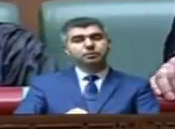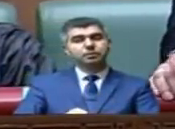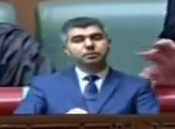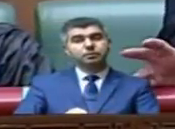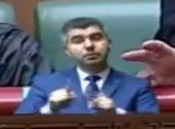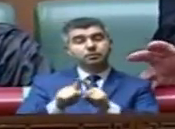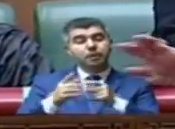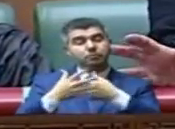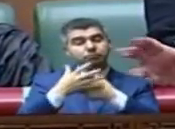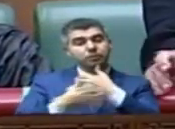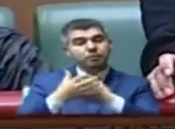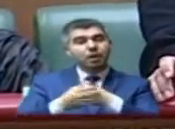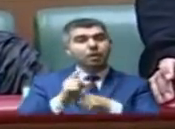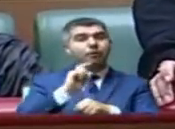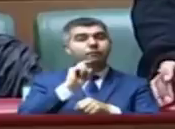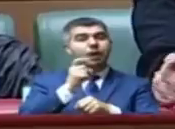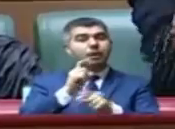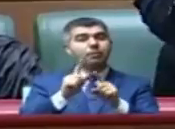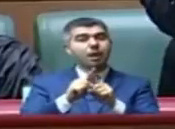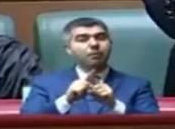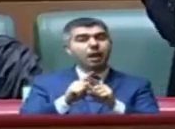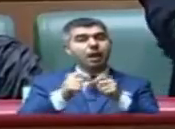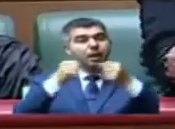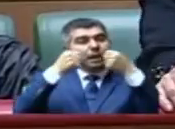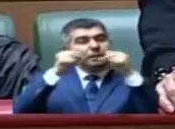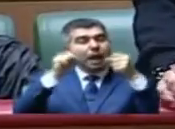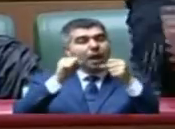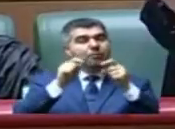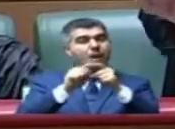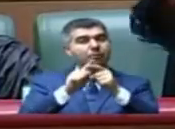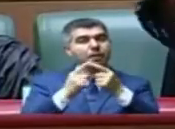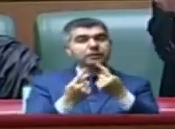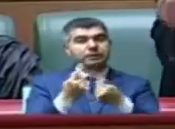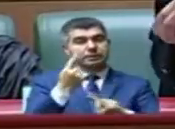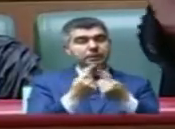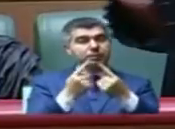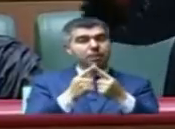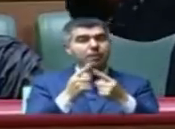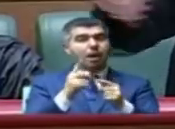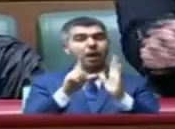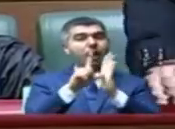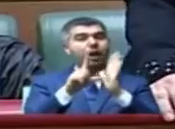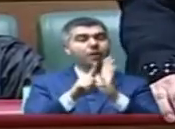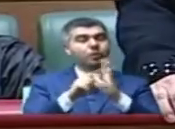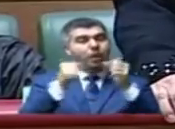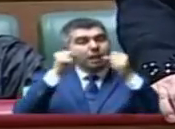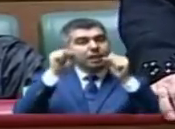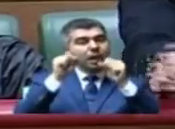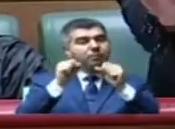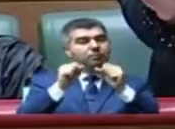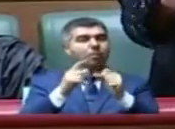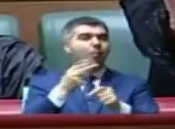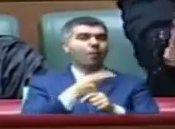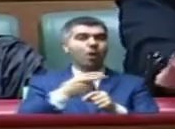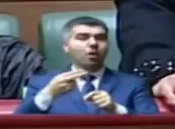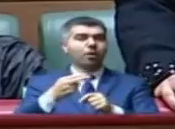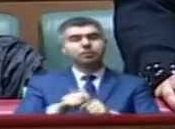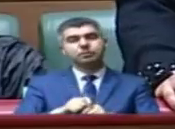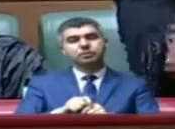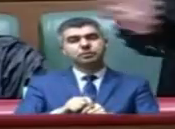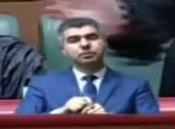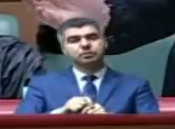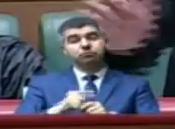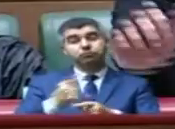يعني الاقتطاع من الأجور رغم هزالتها إمعانا في محاربة الحق في الإضراب رغم دستوريته. شطط في